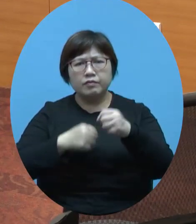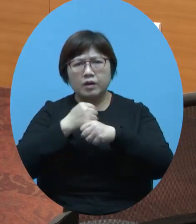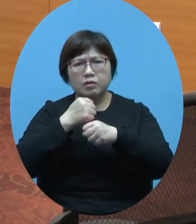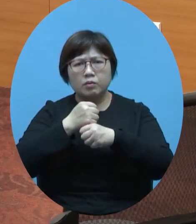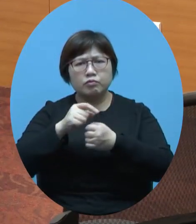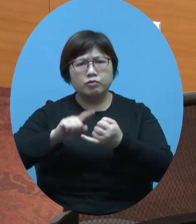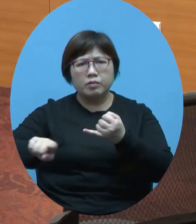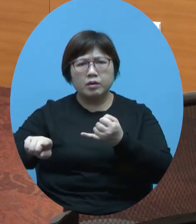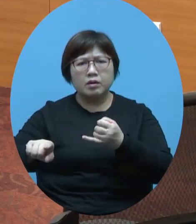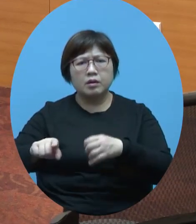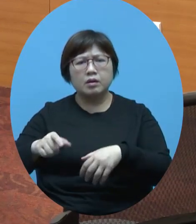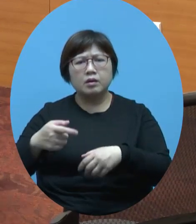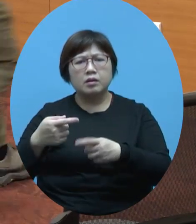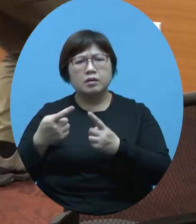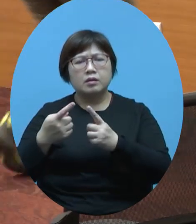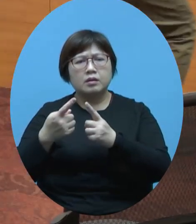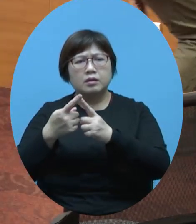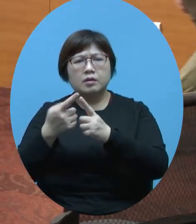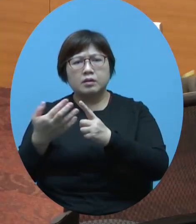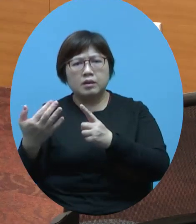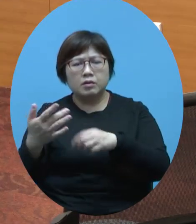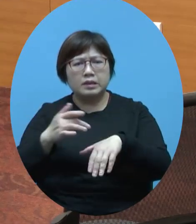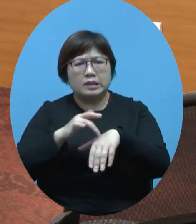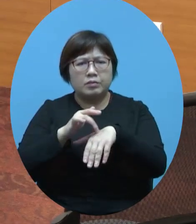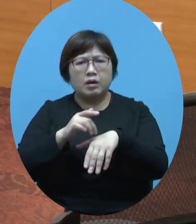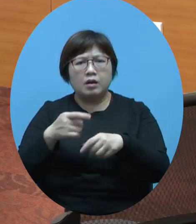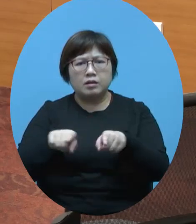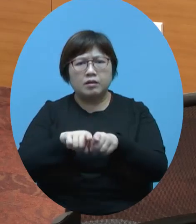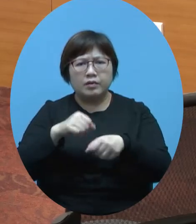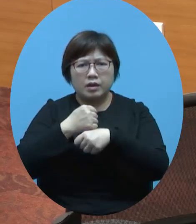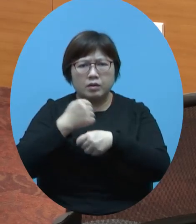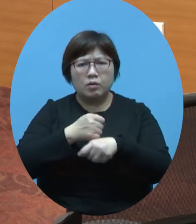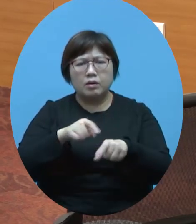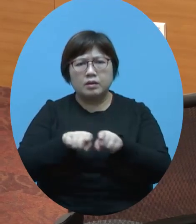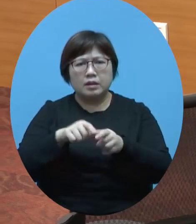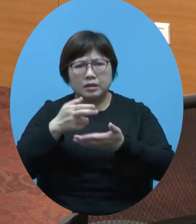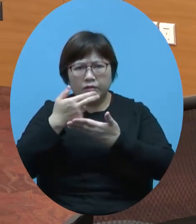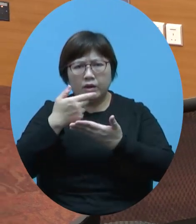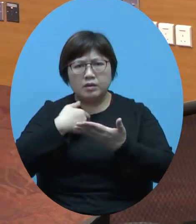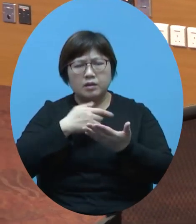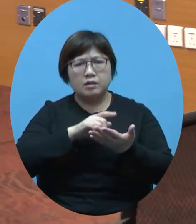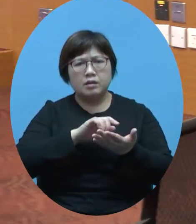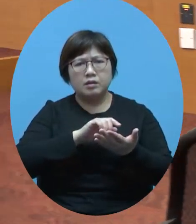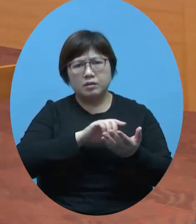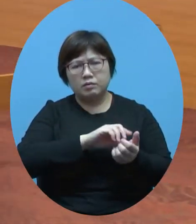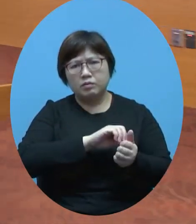幾多個即係同佢係緊密嘅接觸者咧，即係一齊翻工啊，或者一齊食飯係需要送入去隔離咁咧？咁同